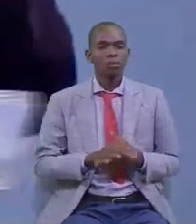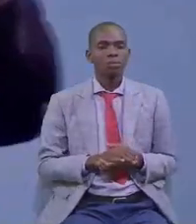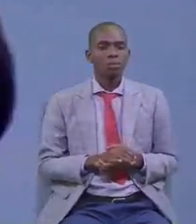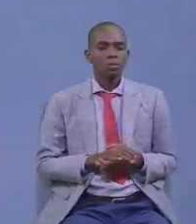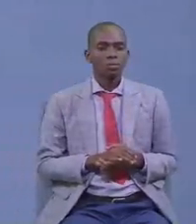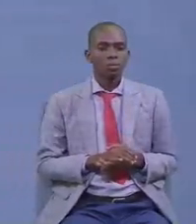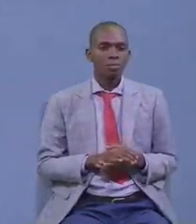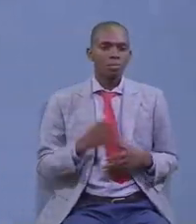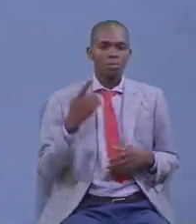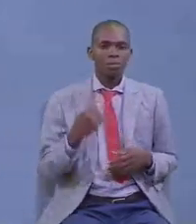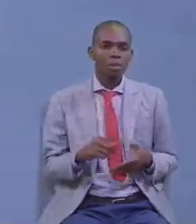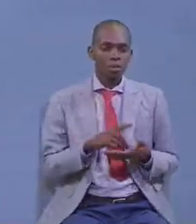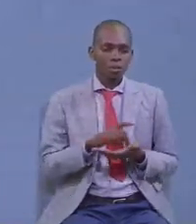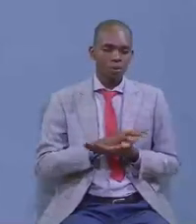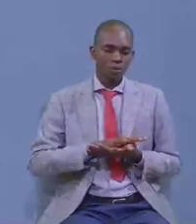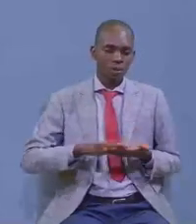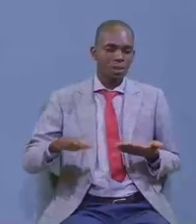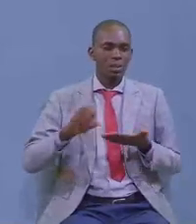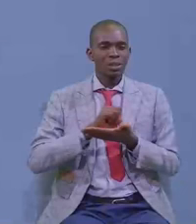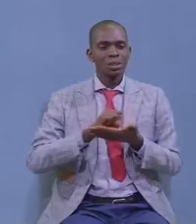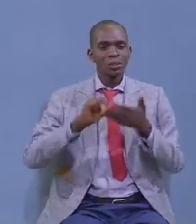le sanctificateur qui purifie.